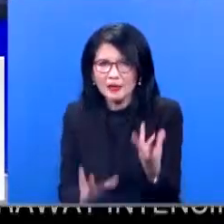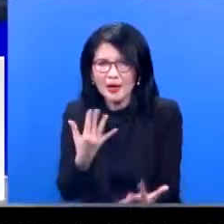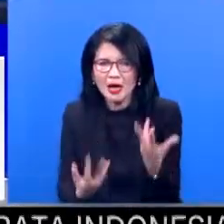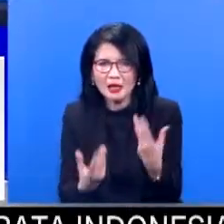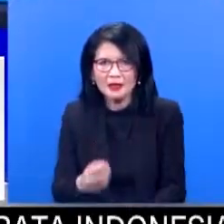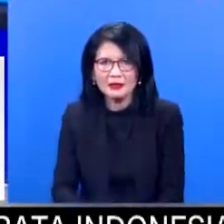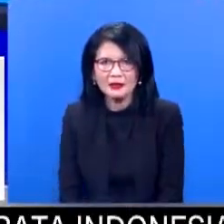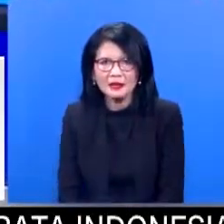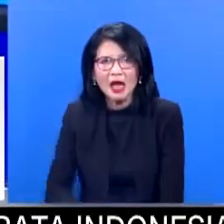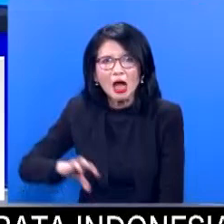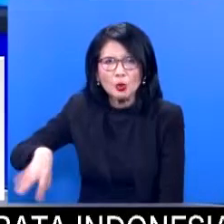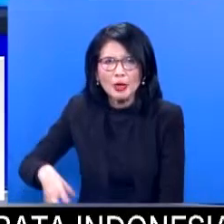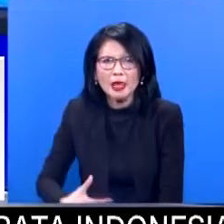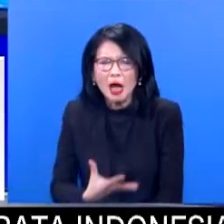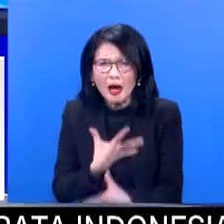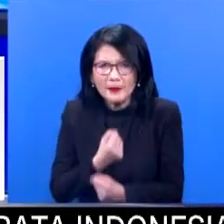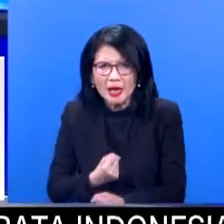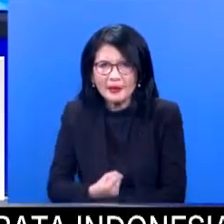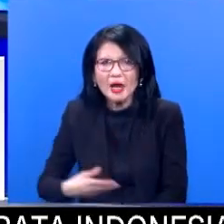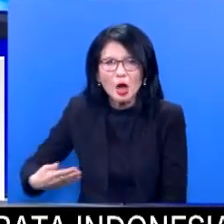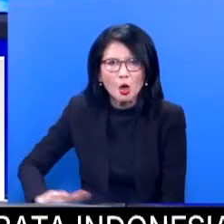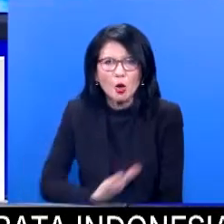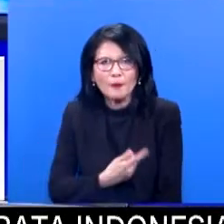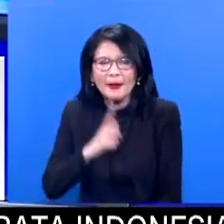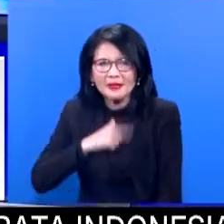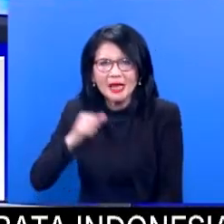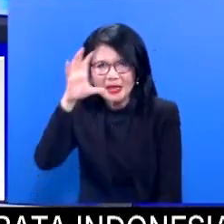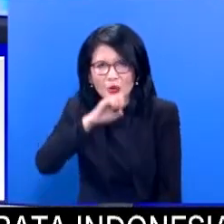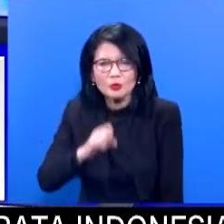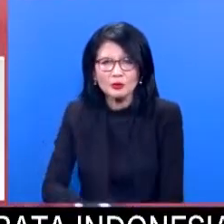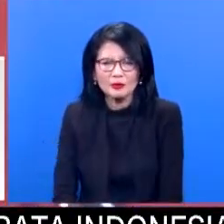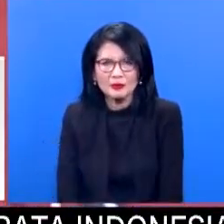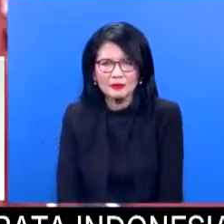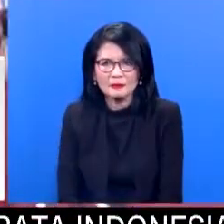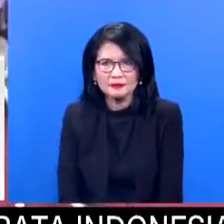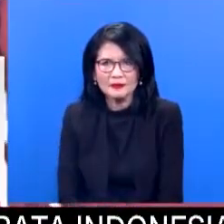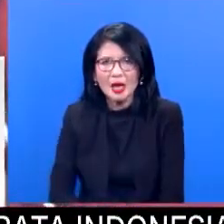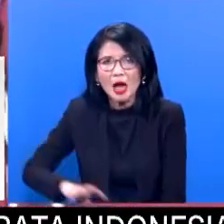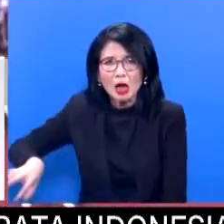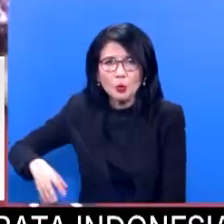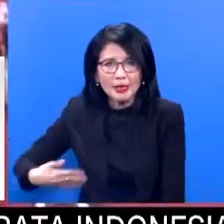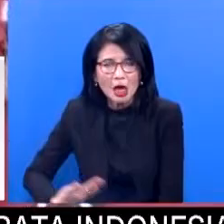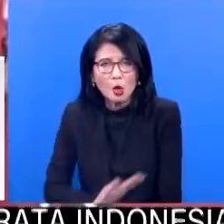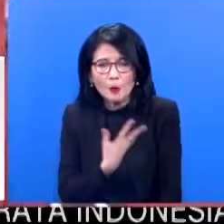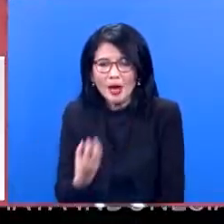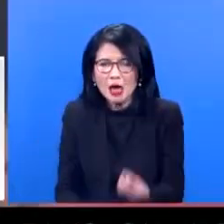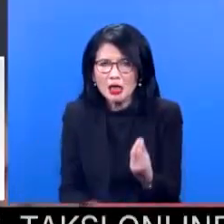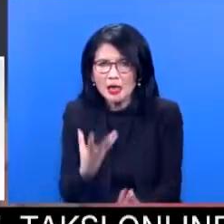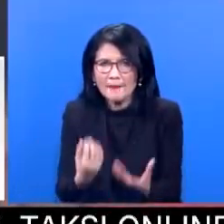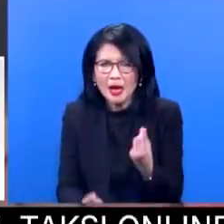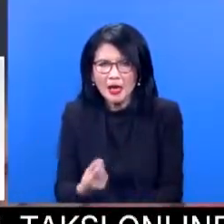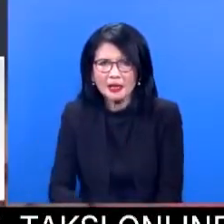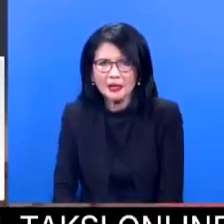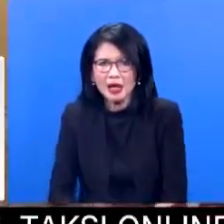Tangerang. Pihak keluarga berharap agar korban dapat cepat teridentifikasi. Keluarga para korban kebakaran Lapas Kelas